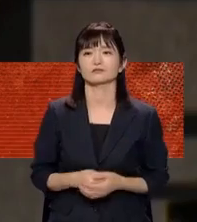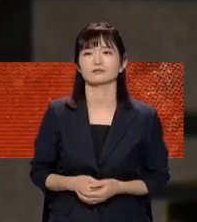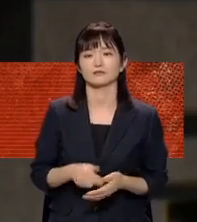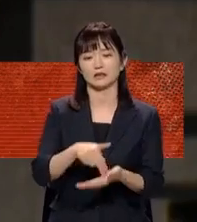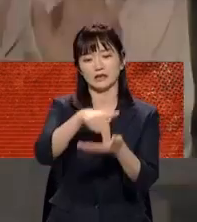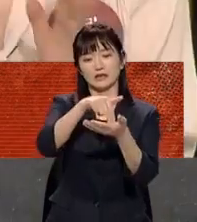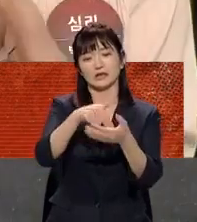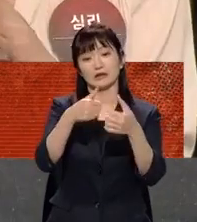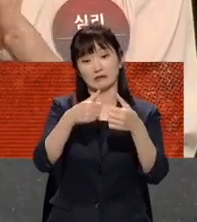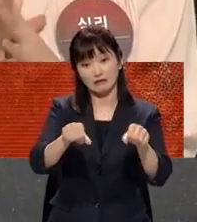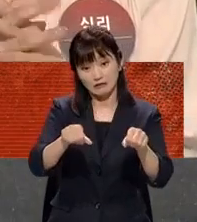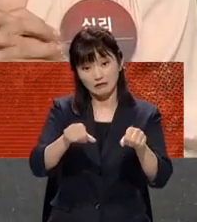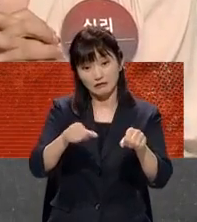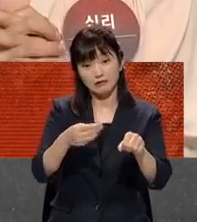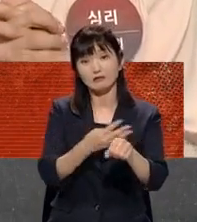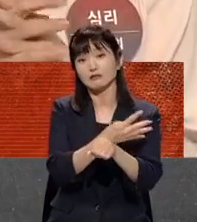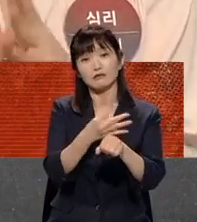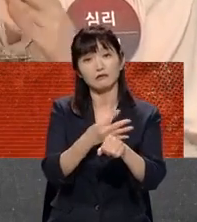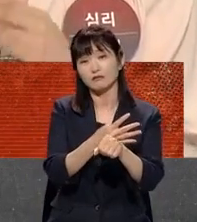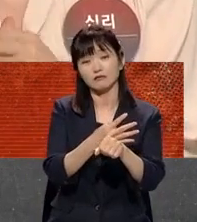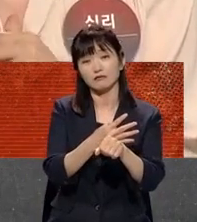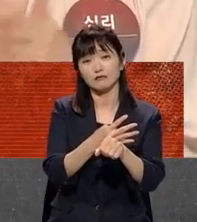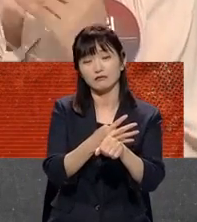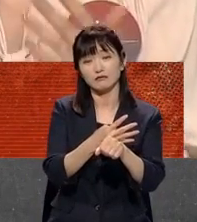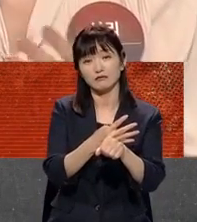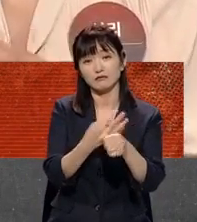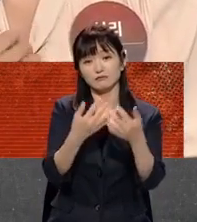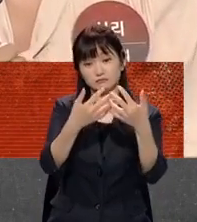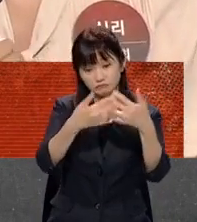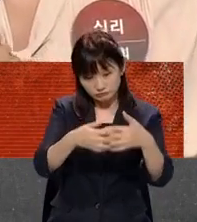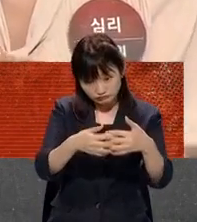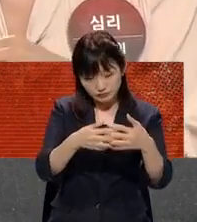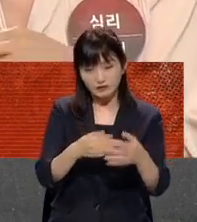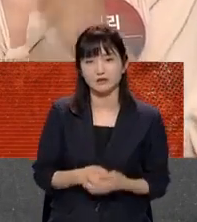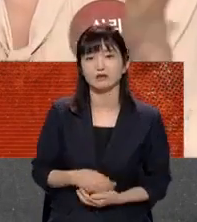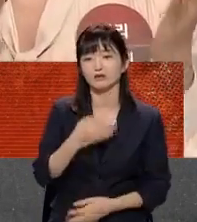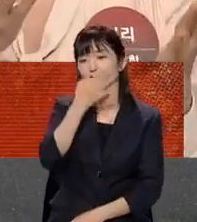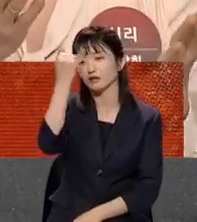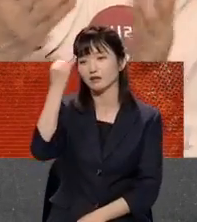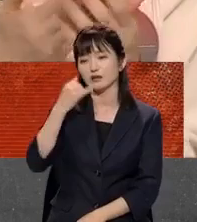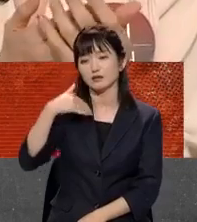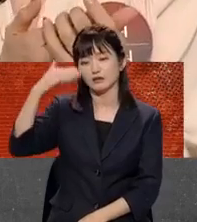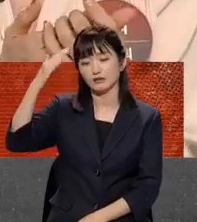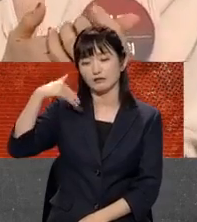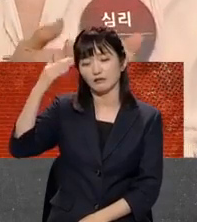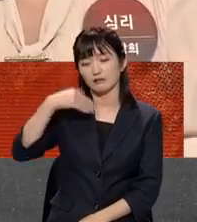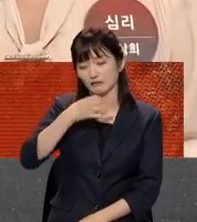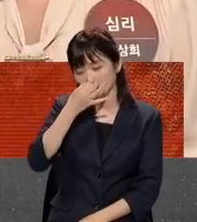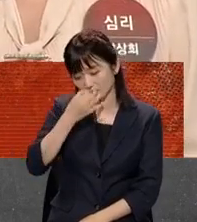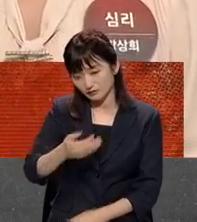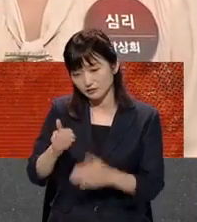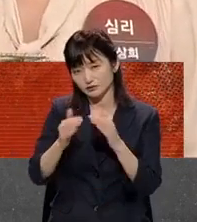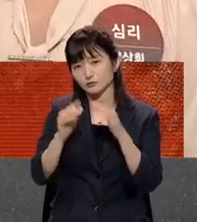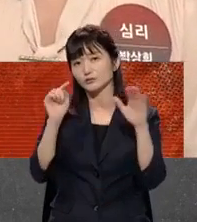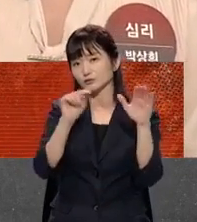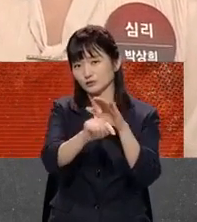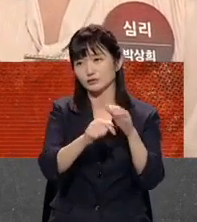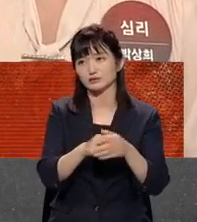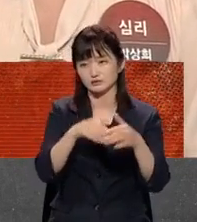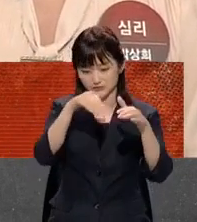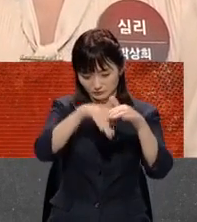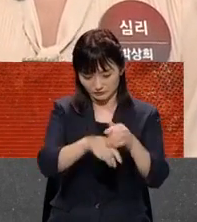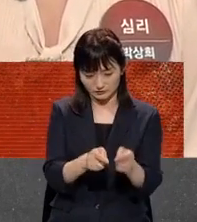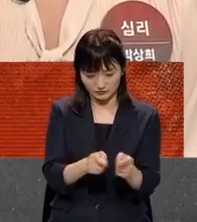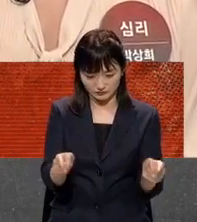하필이 고장이 나서 4시간 동안 안 움직인 거예요 근데 할머니께서는 너무 덥고 힘드시니까 이제 댁으로 가셔야 되잖아요 근데 그때 이제 지하